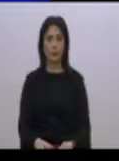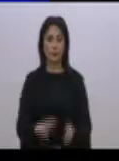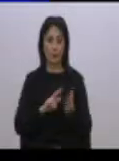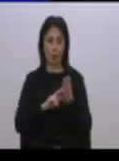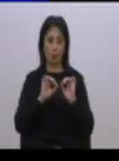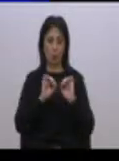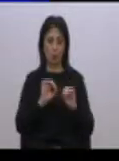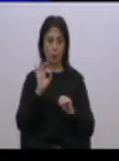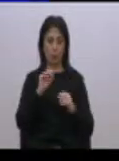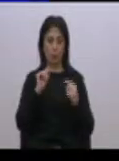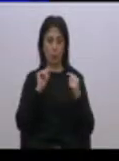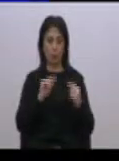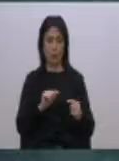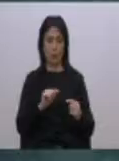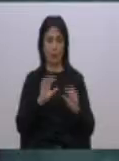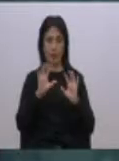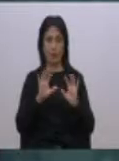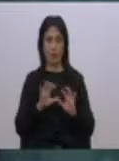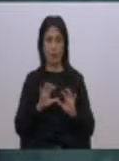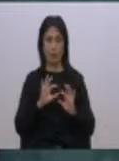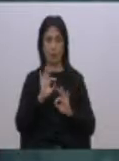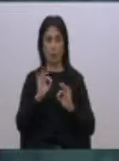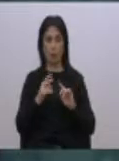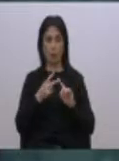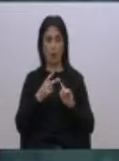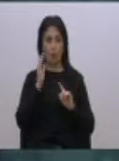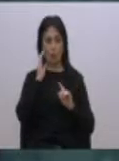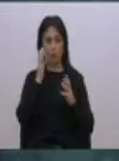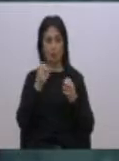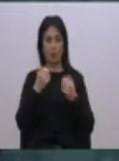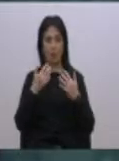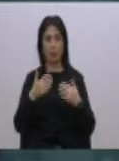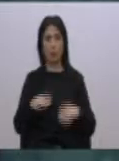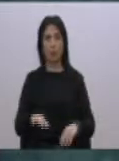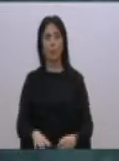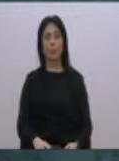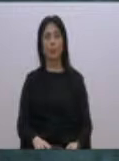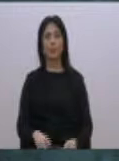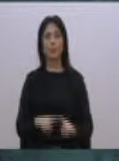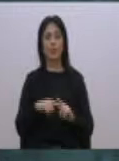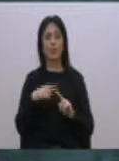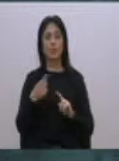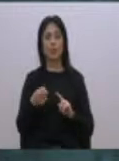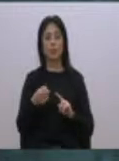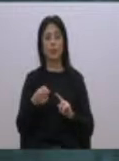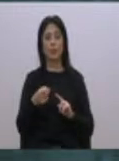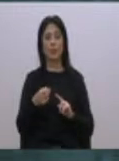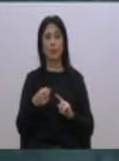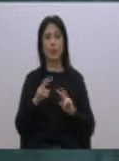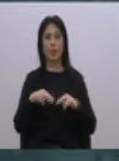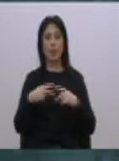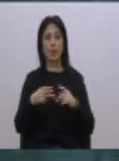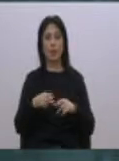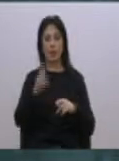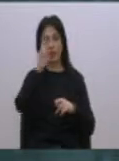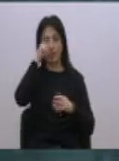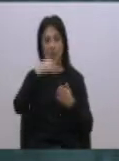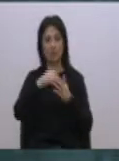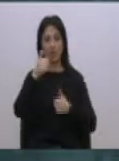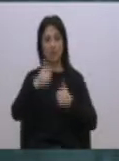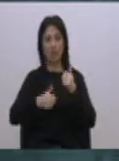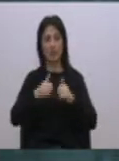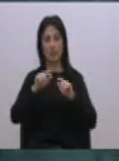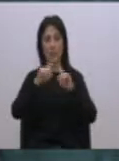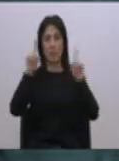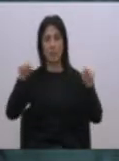Otmosdarul მომხრე nu licii neamdegi, canon proiecte meu mosmenit migrebulia. Șemdegi, când au divat hasagio și scrie de obicei să hai